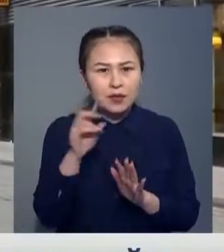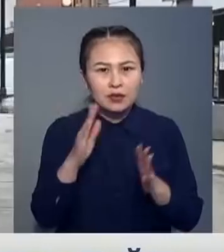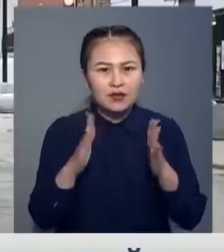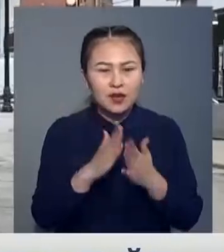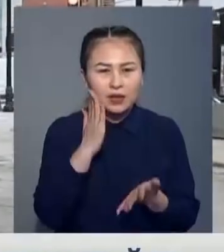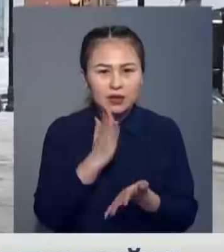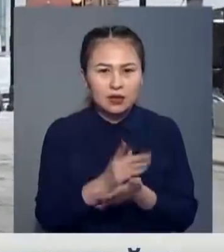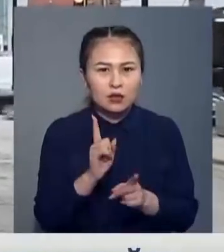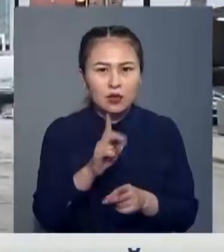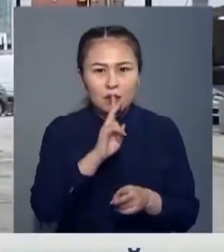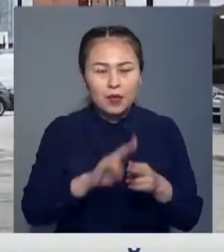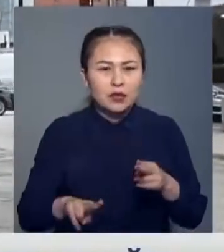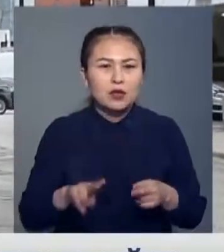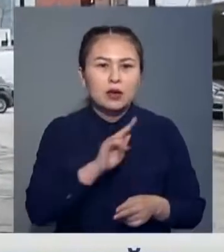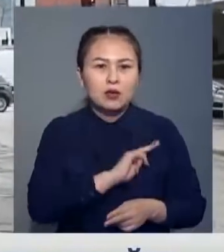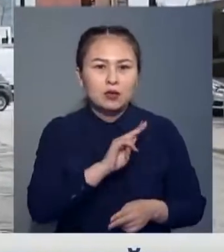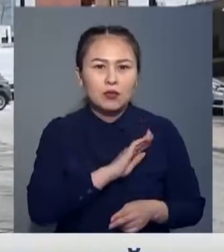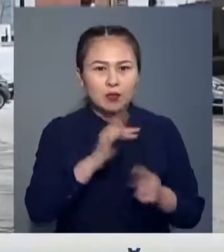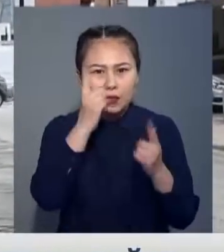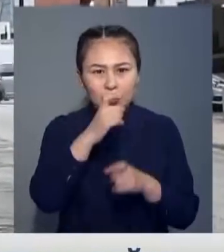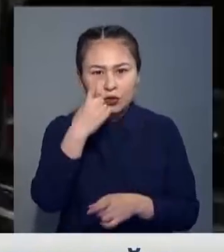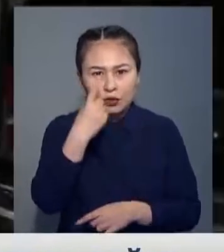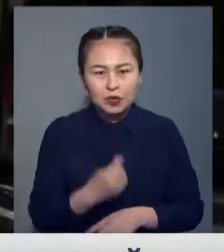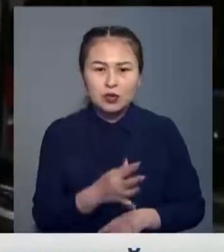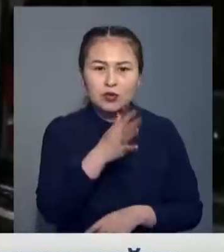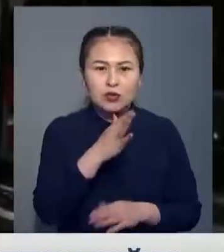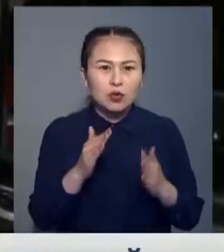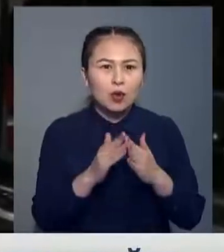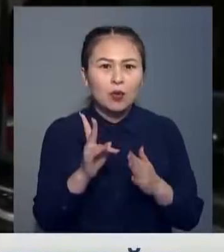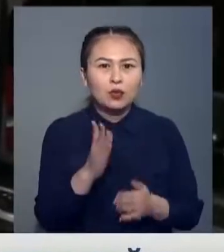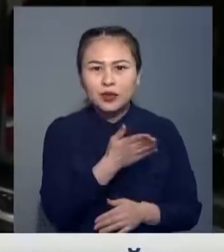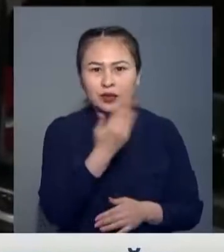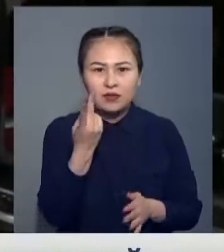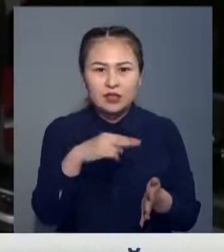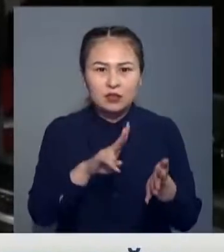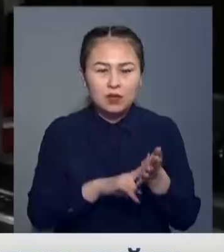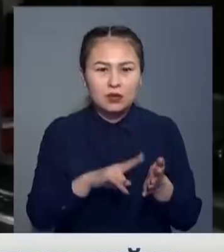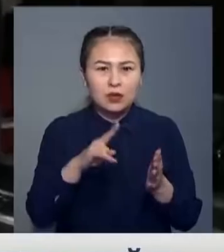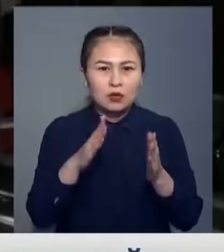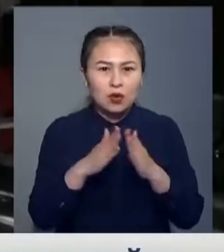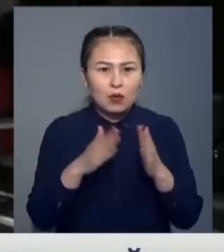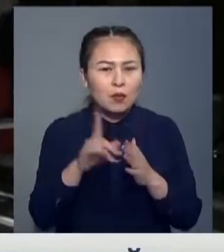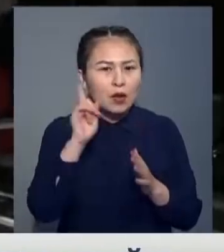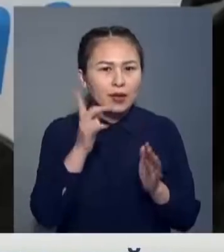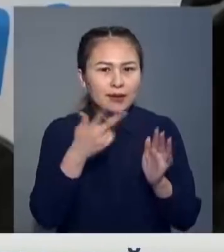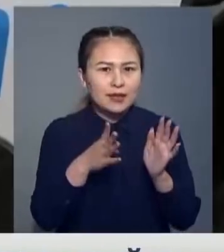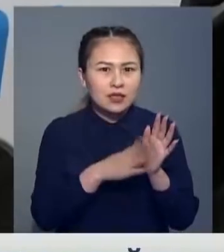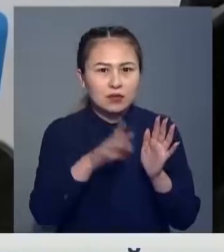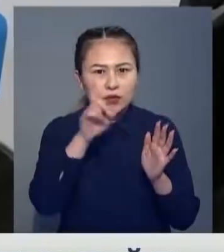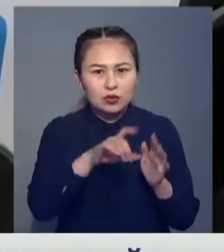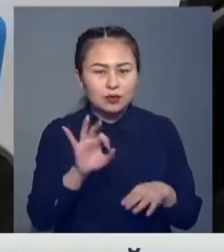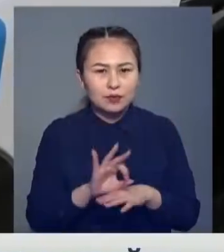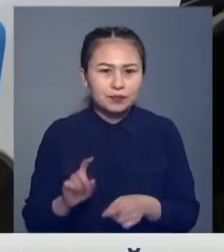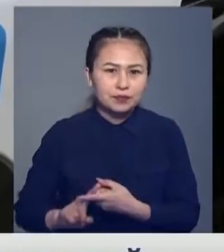бар. Қалалық әлеуметтік қызмет өкілдерінің мәлімдеуінше, бір күн ішінде үйсіздерге арналған 27 баспанада 39 адам бұл